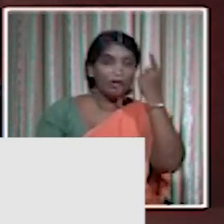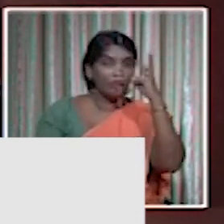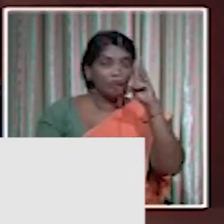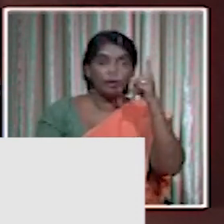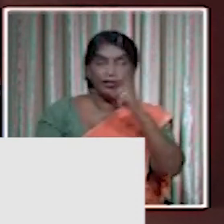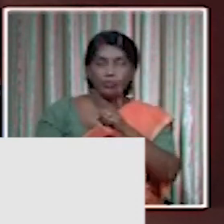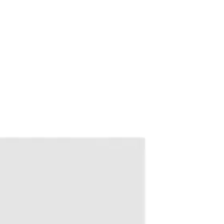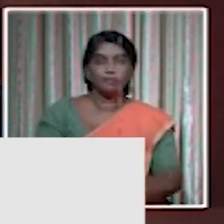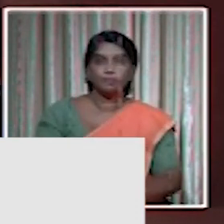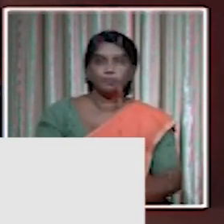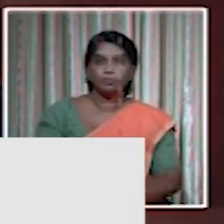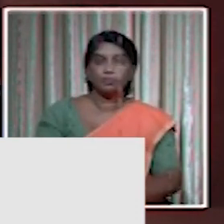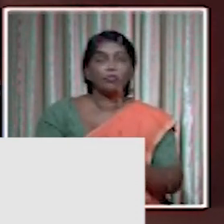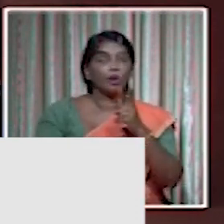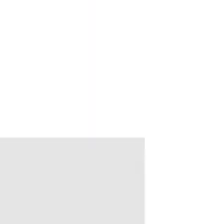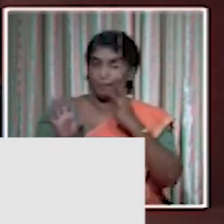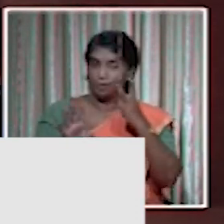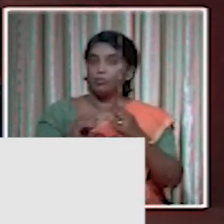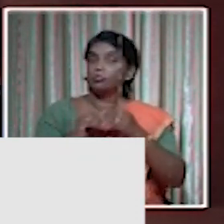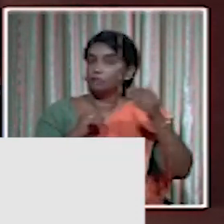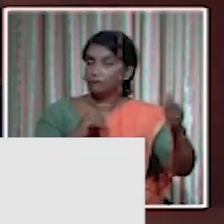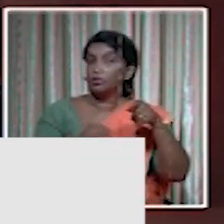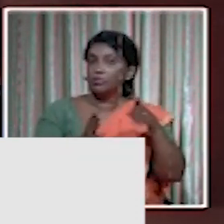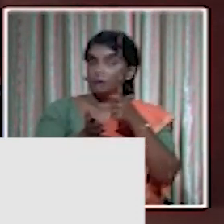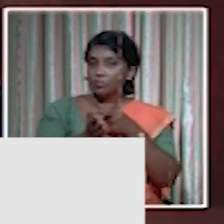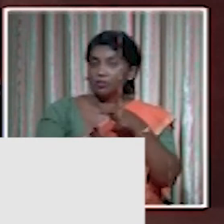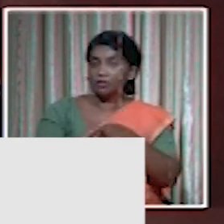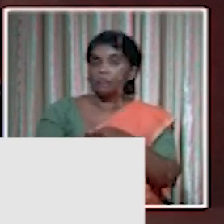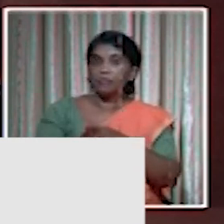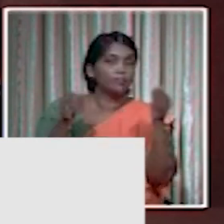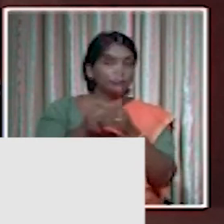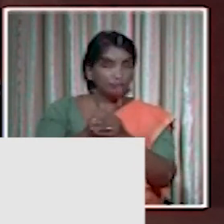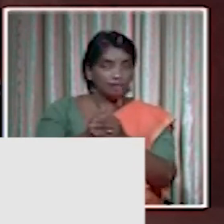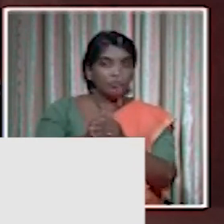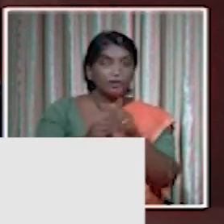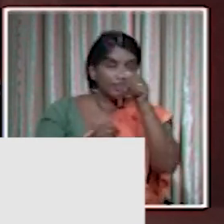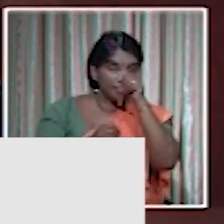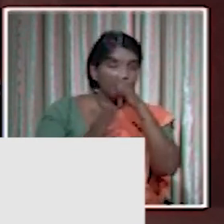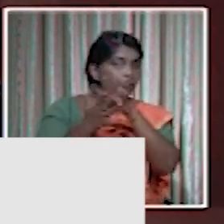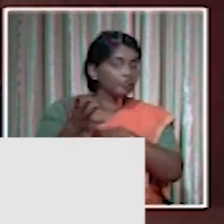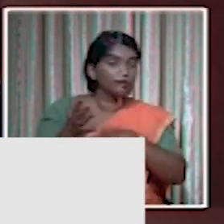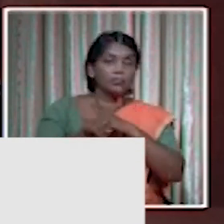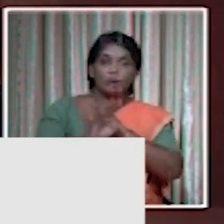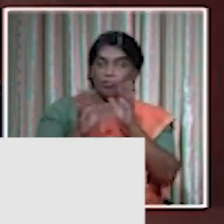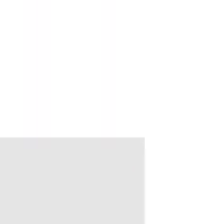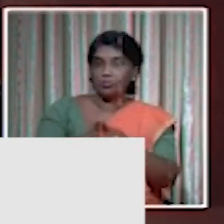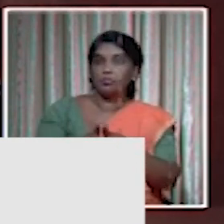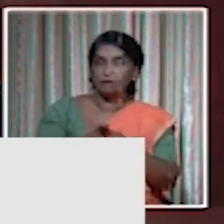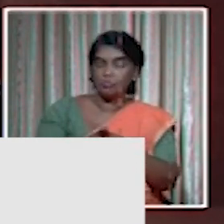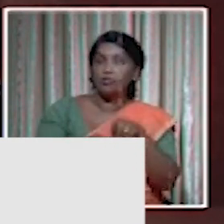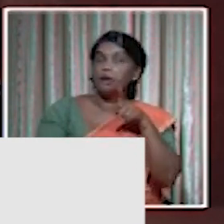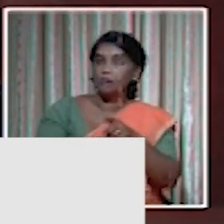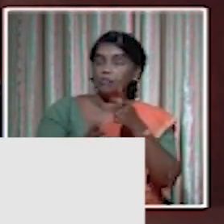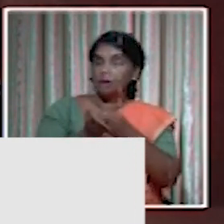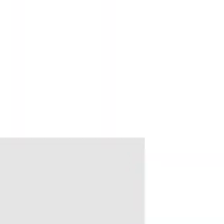වගන්තිය පැහැදිලිව සඳහන් කොට තිබෙනවා අවුරුදු දෙකක් යන තෙක් මේ ගිවිසුම ඒ කියන්නේ මේකේ රහස්‍යගත හා රහස්‍යගතභාවය හා ප්‍රකාශ කිරීම කියන වගන්ති යටතේ මේ